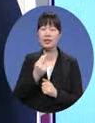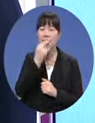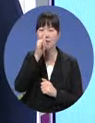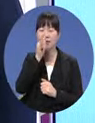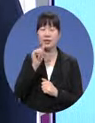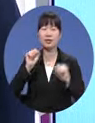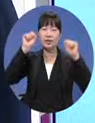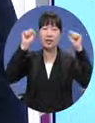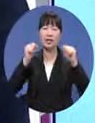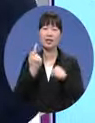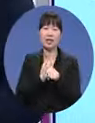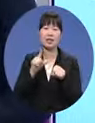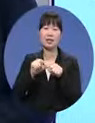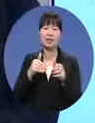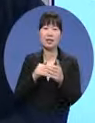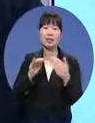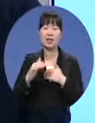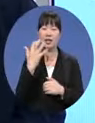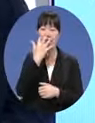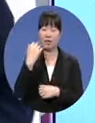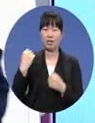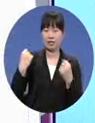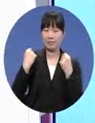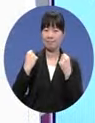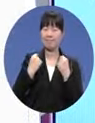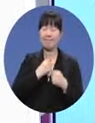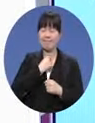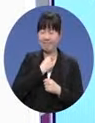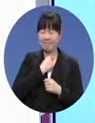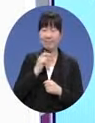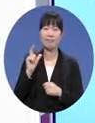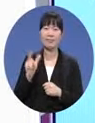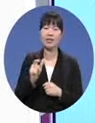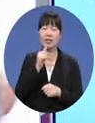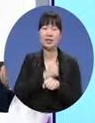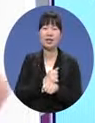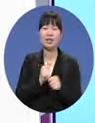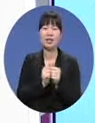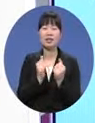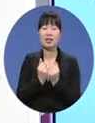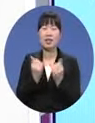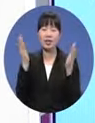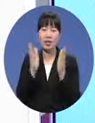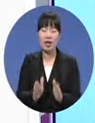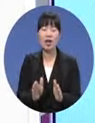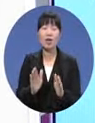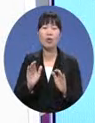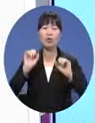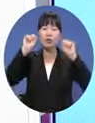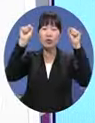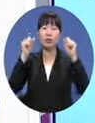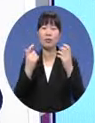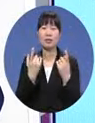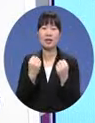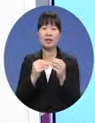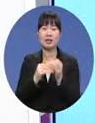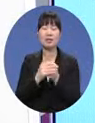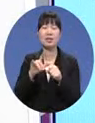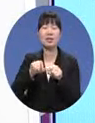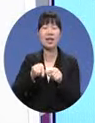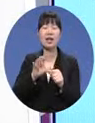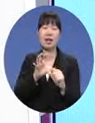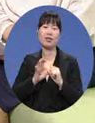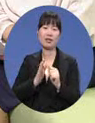유산소 운동을 한 지 한 시간 후에 성욕이 올라가요. 그러니까 남자, 여자 다이어트하고 이제 가족끼리 운동 많이 하니까 그 타임을 많이